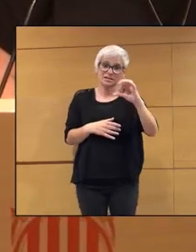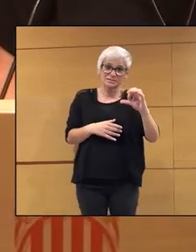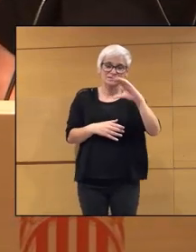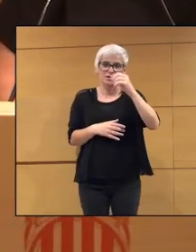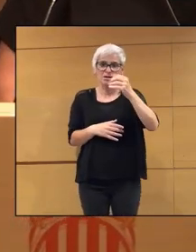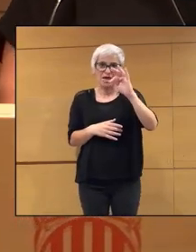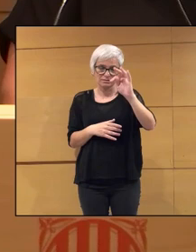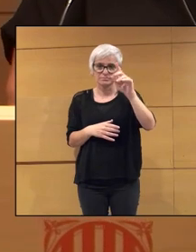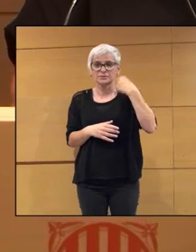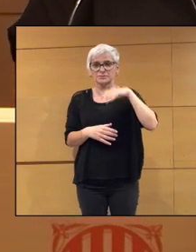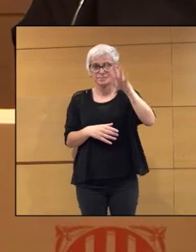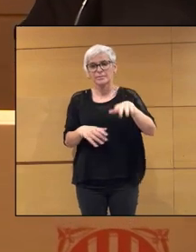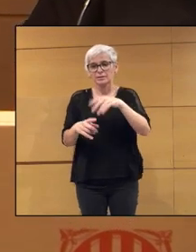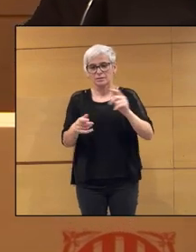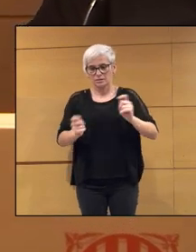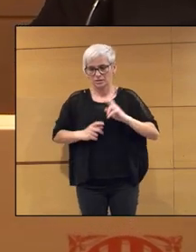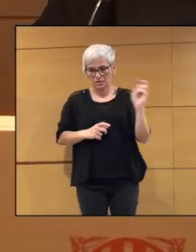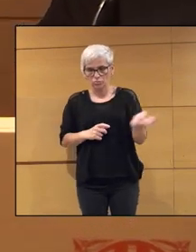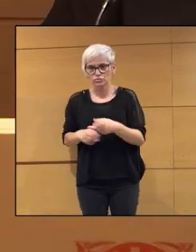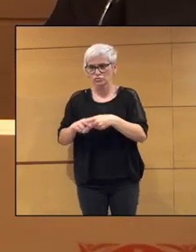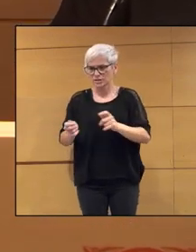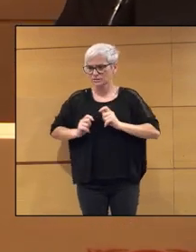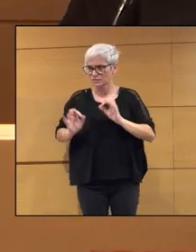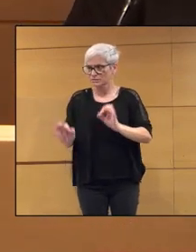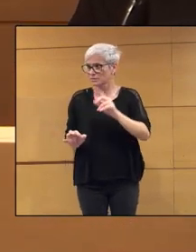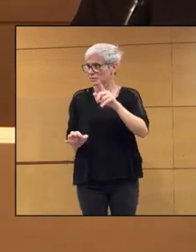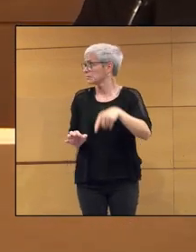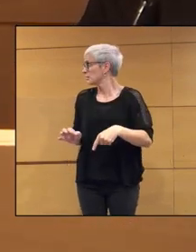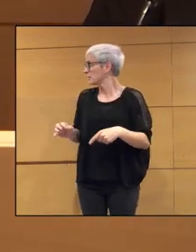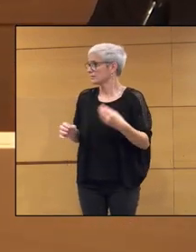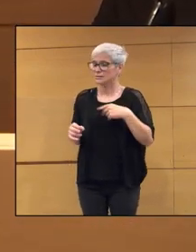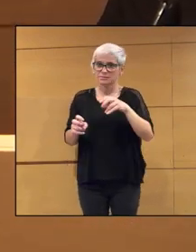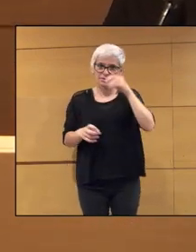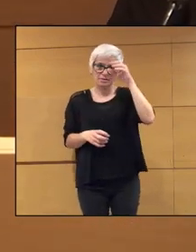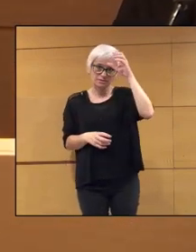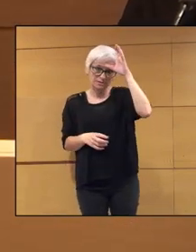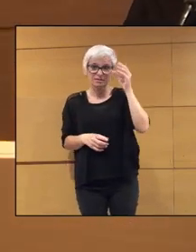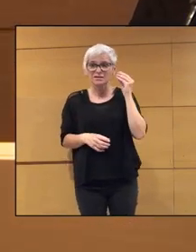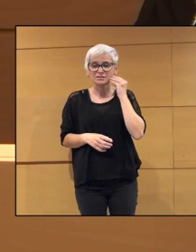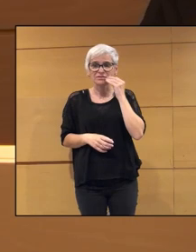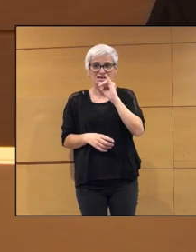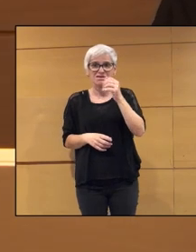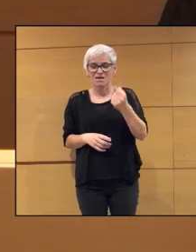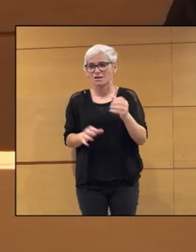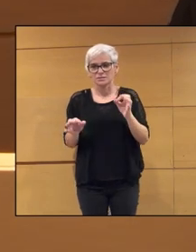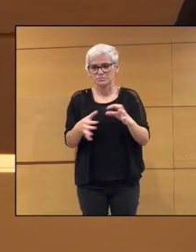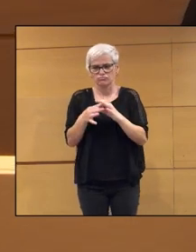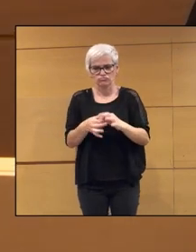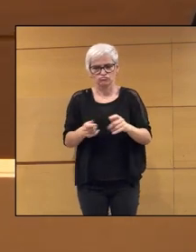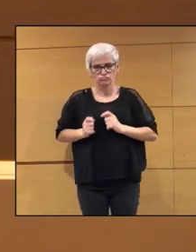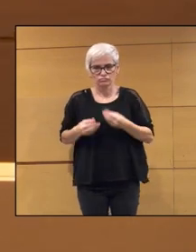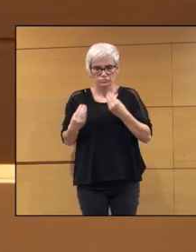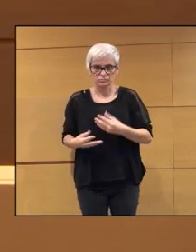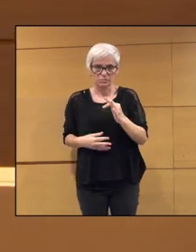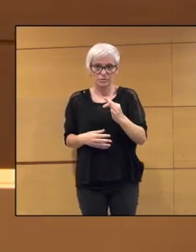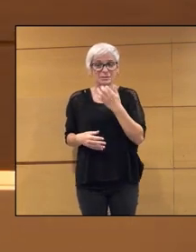tenir recursos, eines al nostre abast. L'IA, la intel·ligència artificial, que pot ser un aliat, però si volem que sigui un